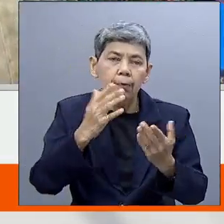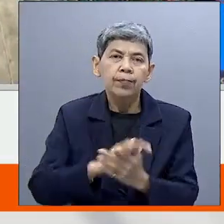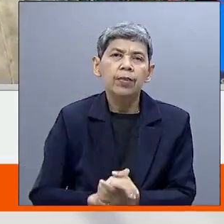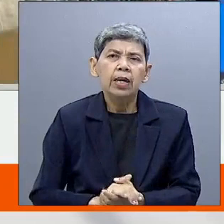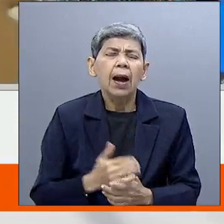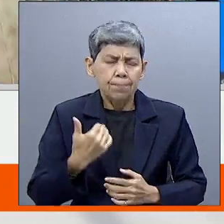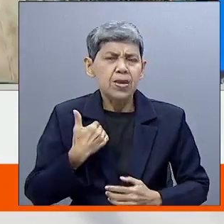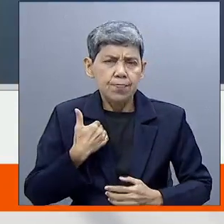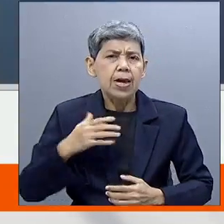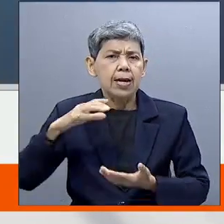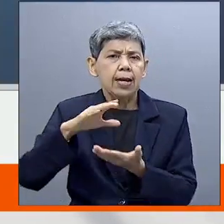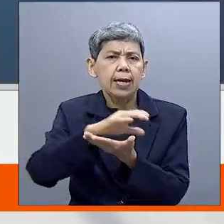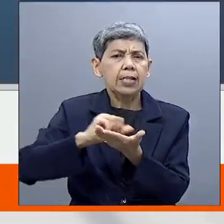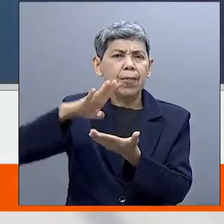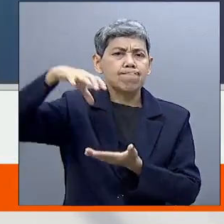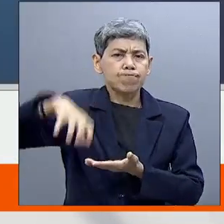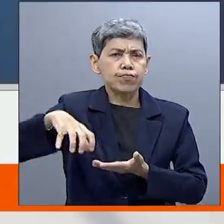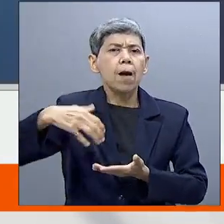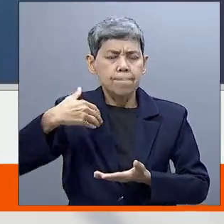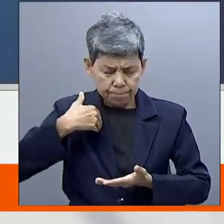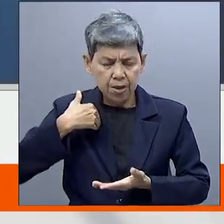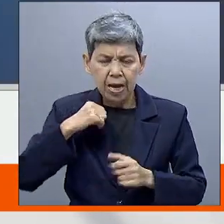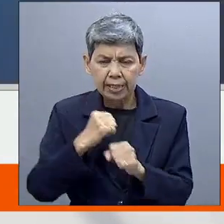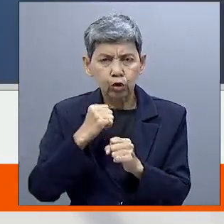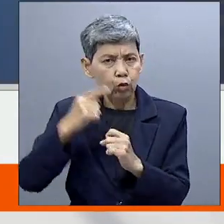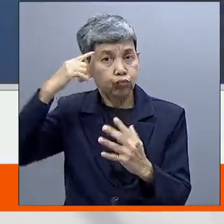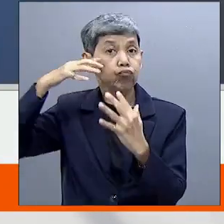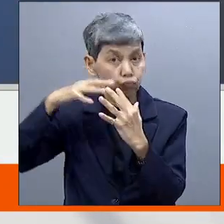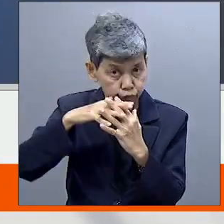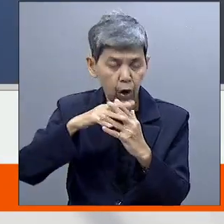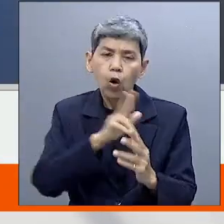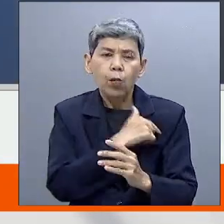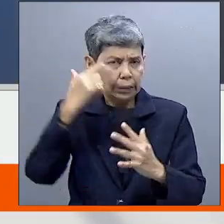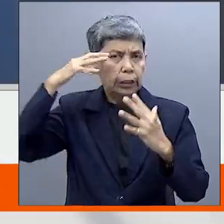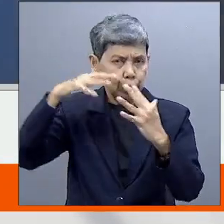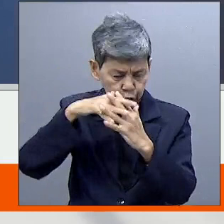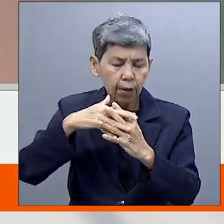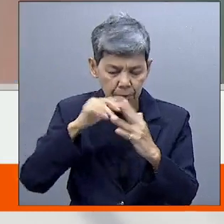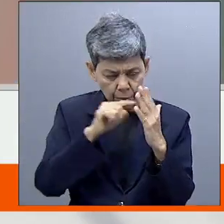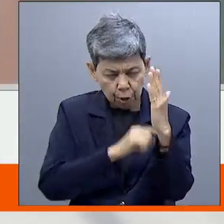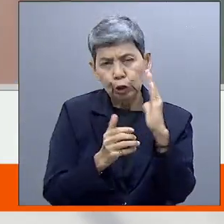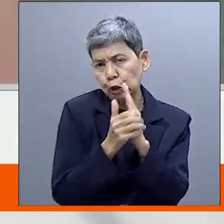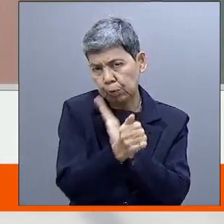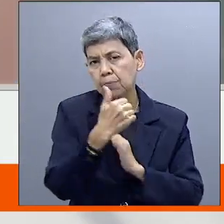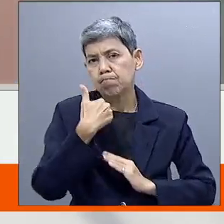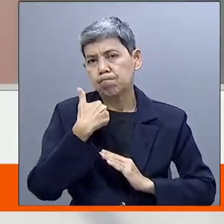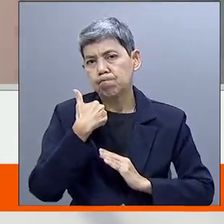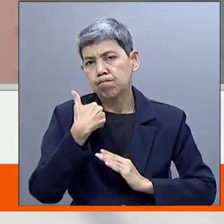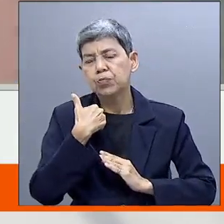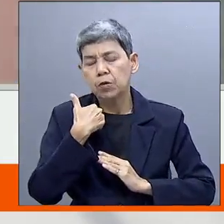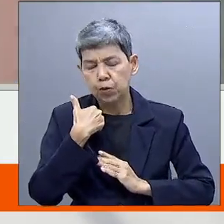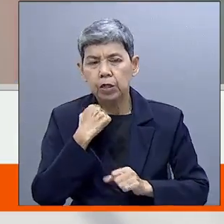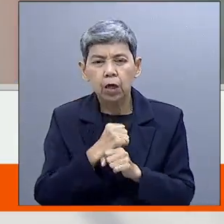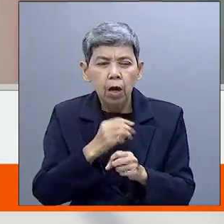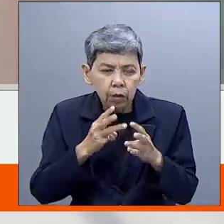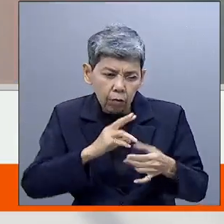เรามีสถาบันกัลยาณราชนครินทร์แล้วก็โรงพยาบาลจิตเวชทุกแห่งก็จะมีผู้เชี่ยวชาญทางด้านของนิติ